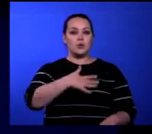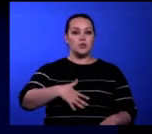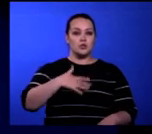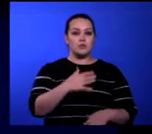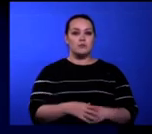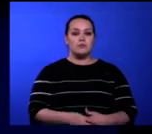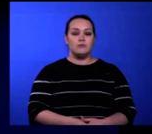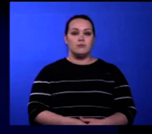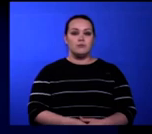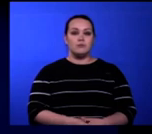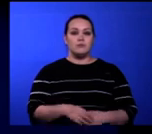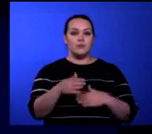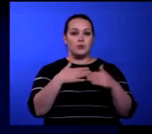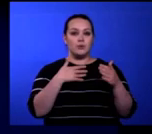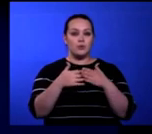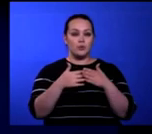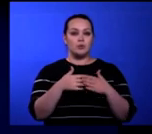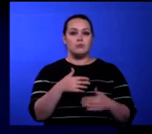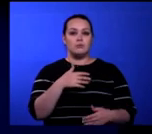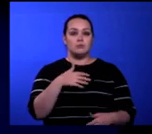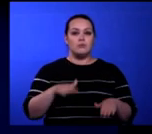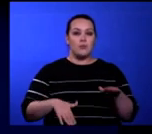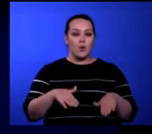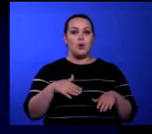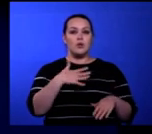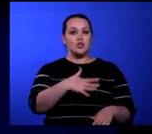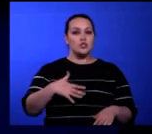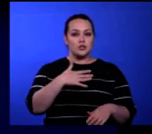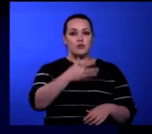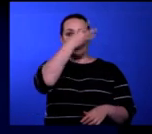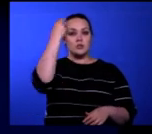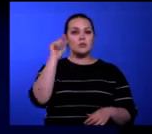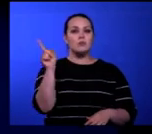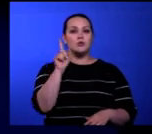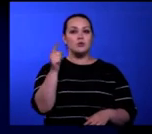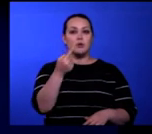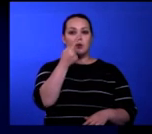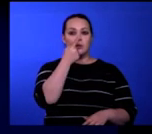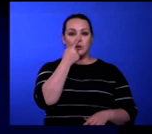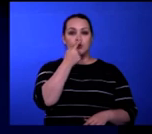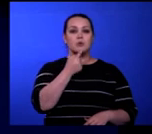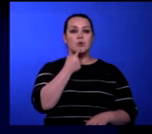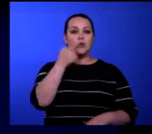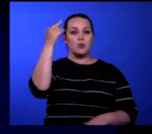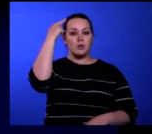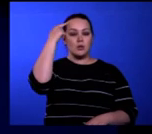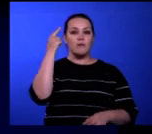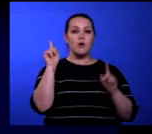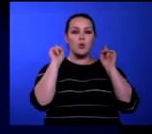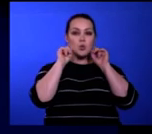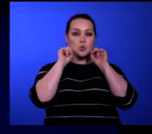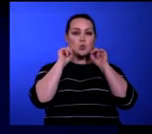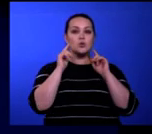наоборот. Руки, бедра и живот. Плечи, шея, грудь. Не забыть бы что-нибудь. Нос, рот, голова, уши, щеки,